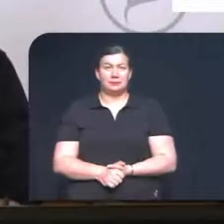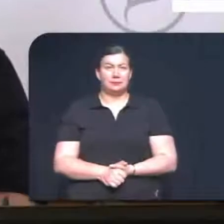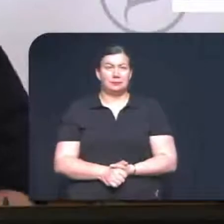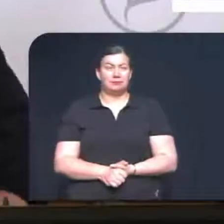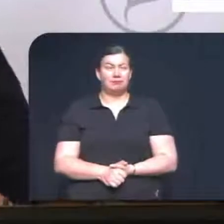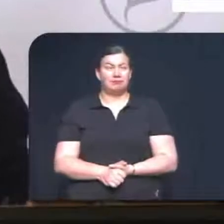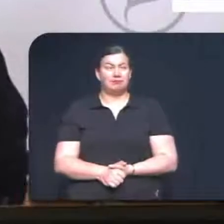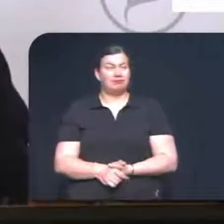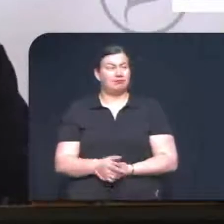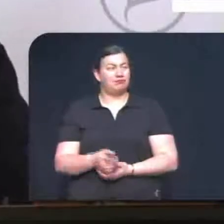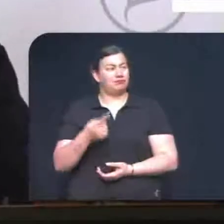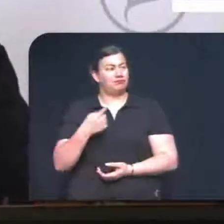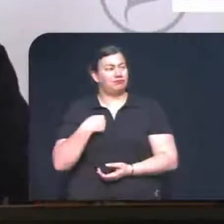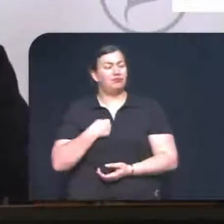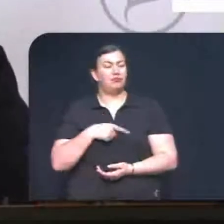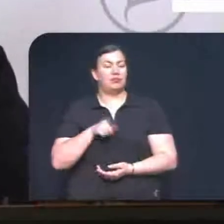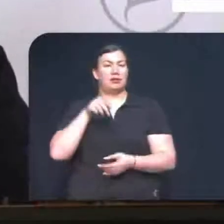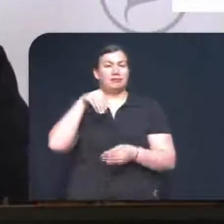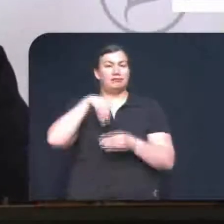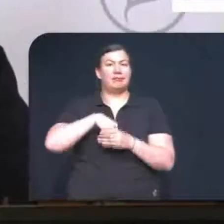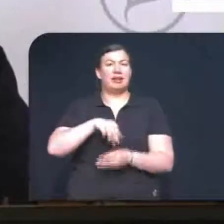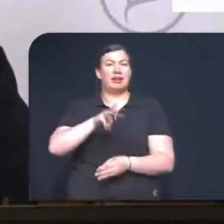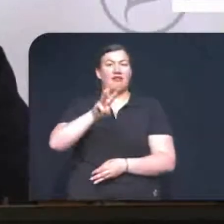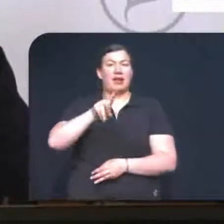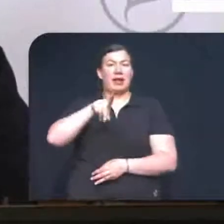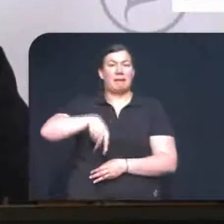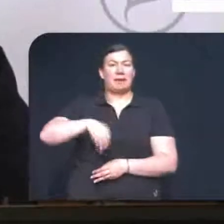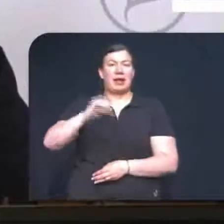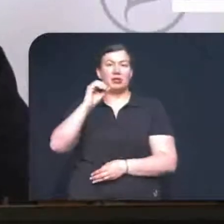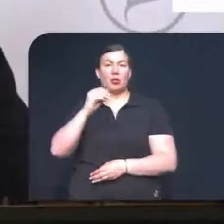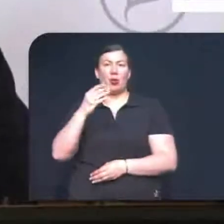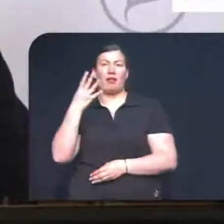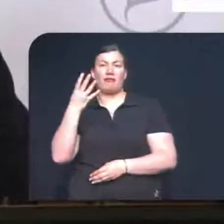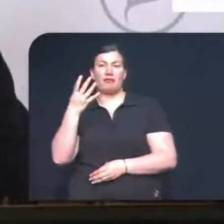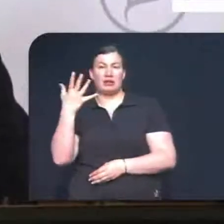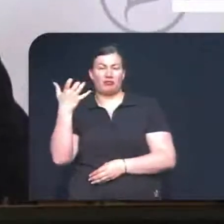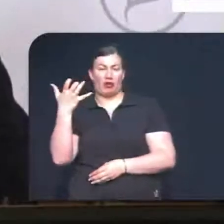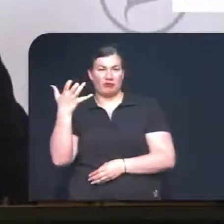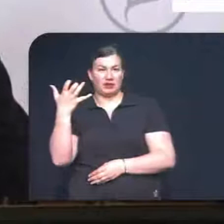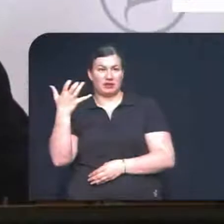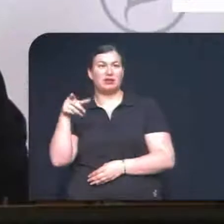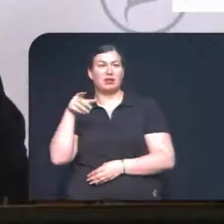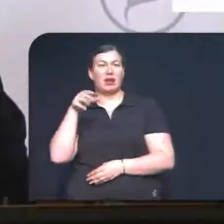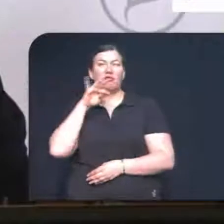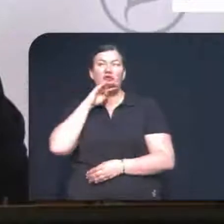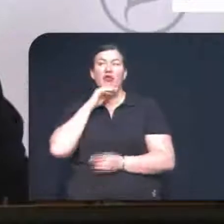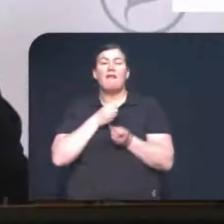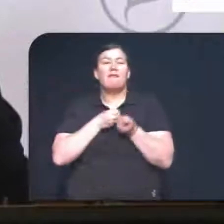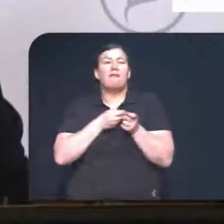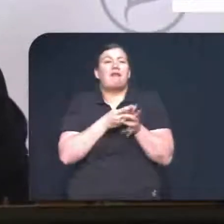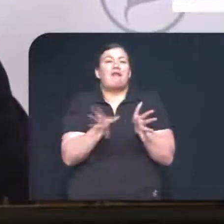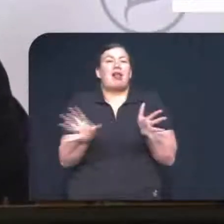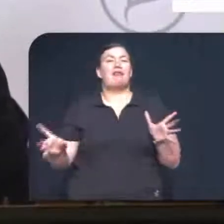so ich habe den WP 054 für die Vielfalt in der Gesellschaft